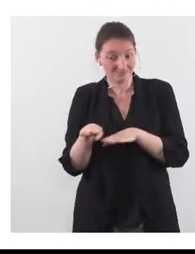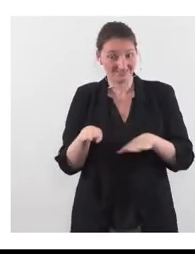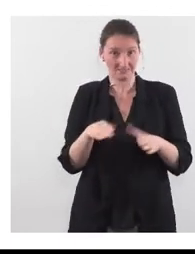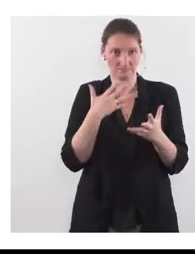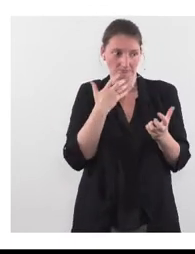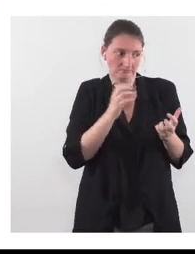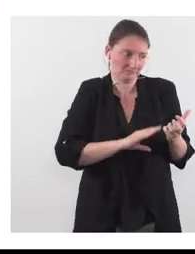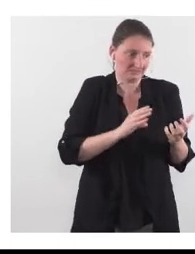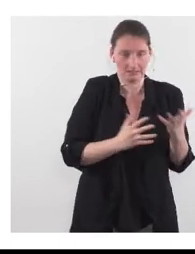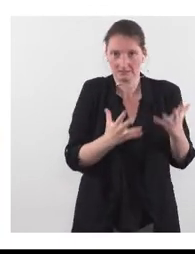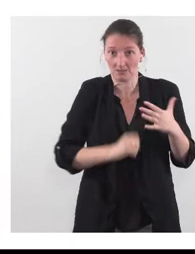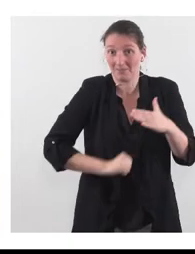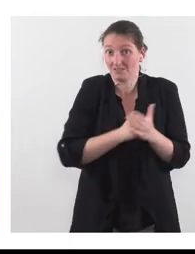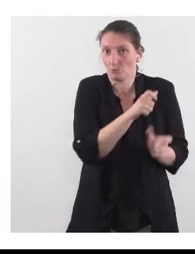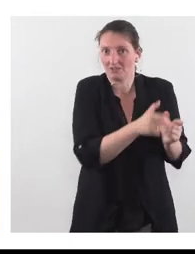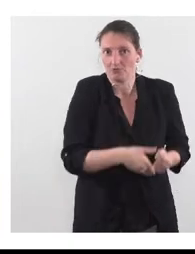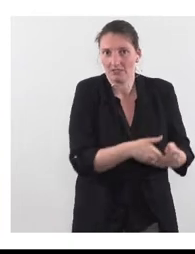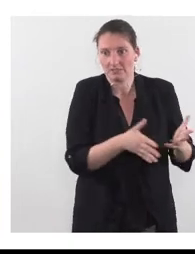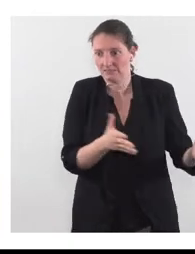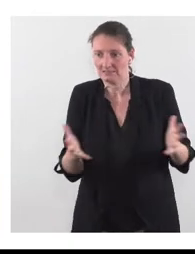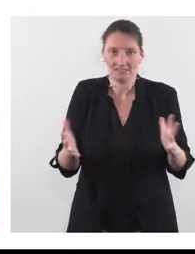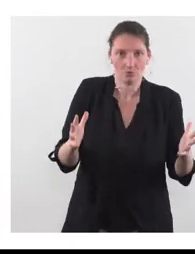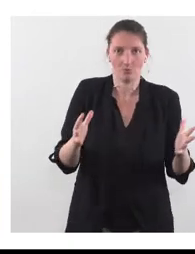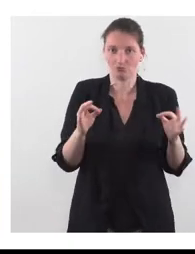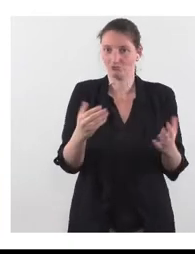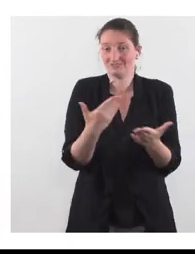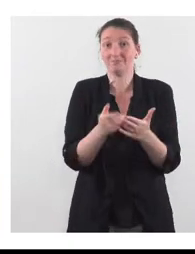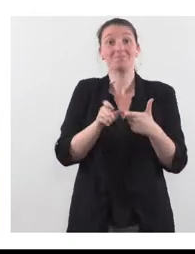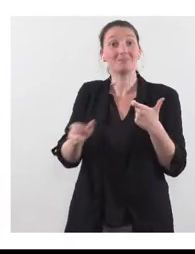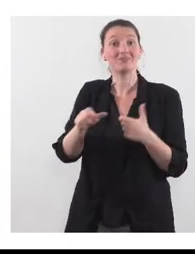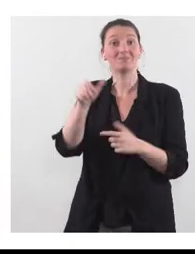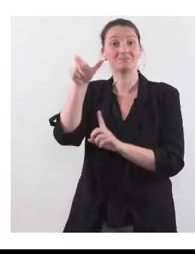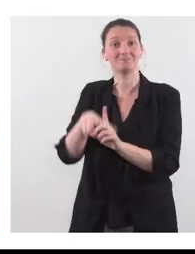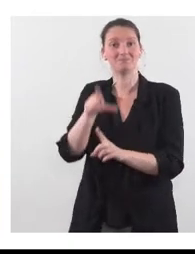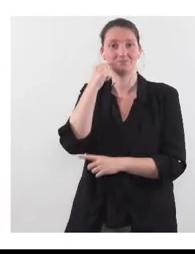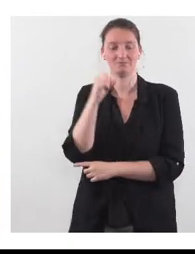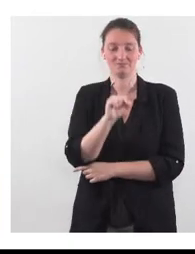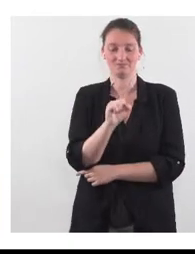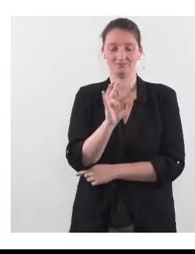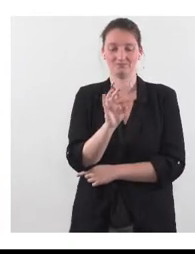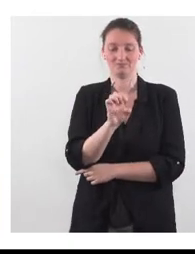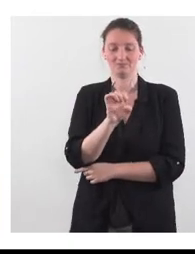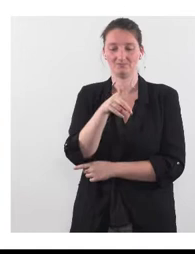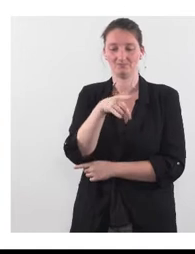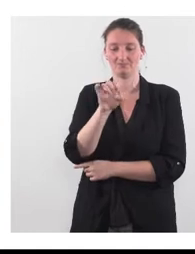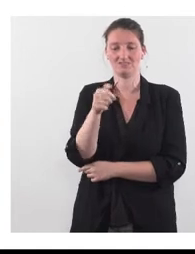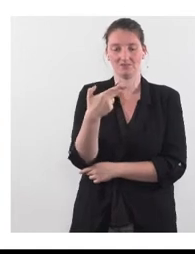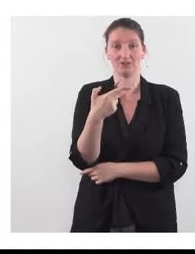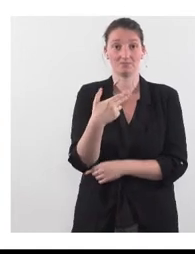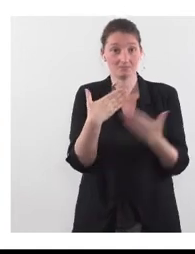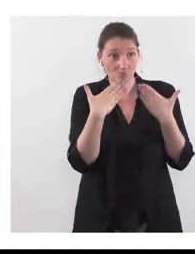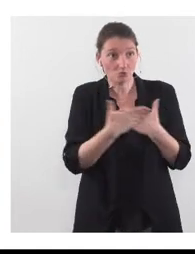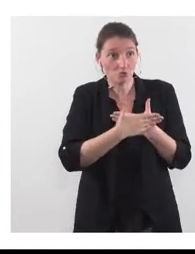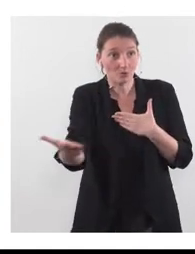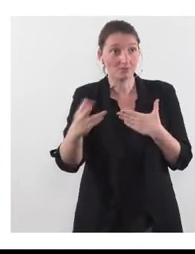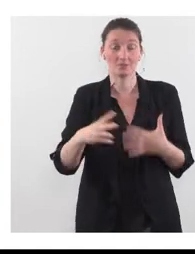autant de personnes que nécessaire et que vous le souhaitez. Stéphane, c'est à vous. Bonjour tout le monde, c'est vraiment un plaisir d'être ici.